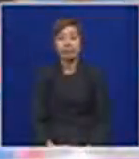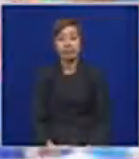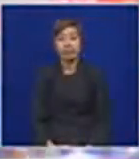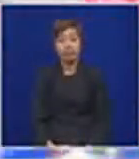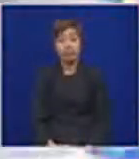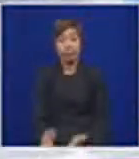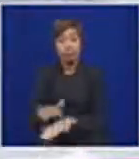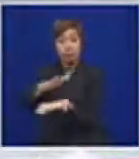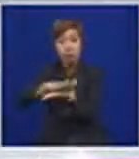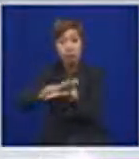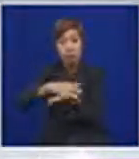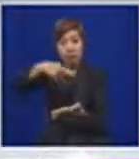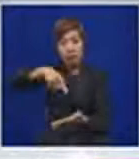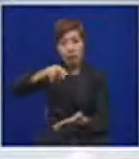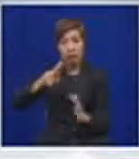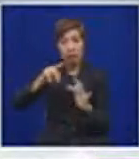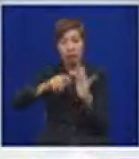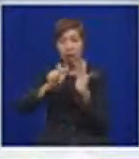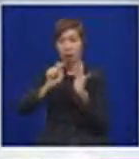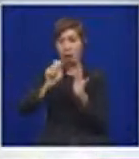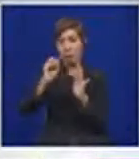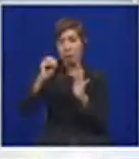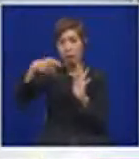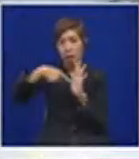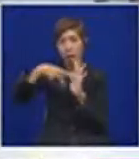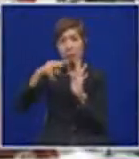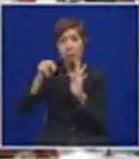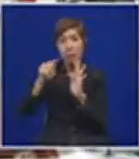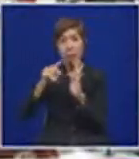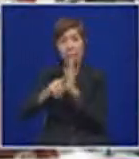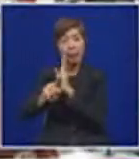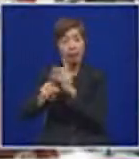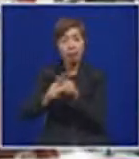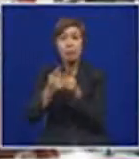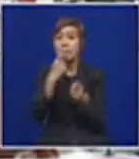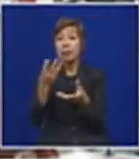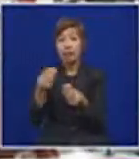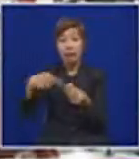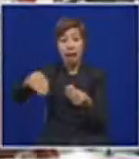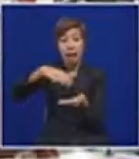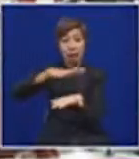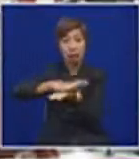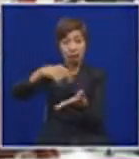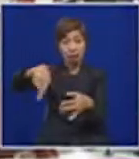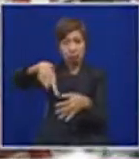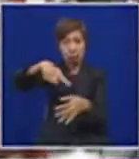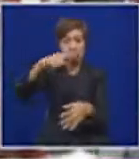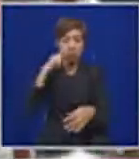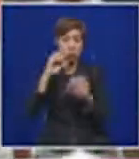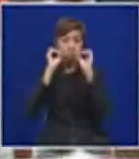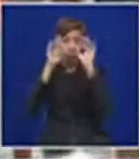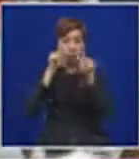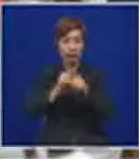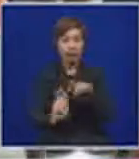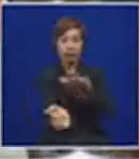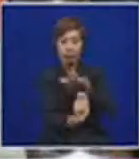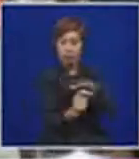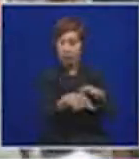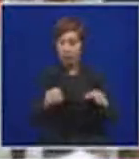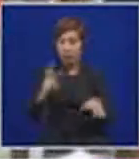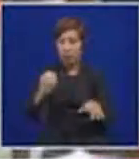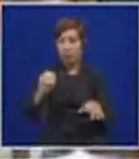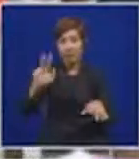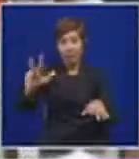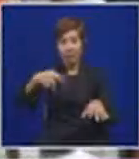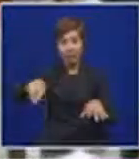ที่โรงเรียนพร้อมพันธ์วิทยาเขตดินแดงครูได้นำนักเด็กๆนักเรียนทั้งหลายตั้งแต่ชั้นอนุบาลจนถึงชั้นมัธยมศึกษาปีที่3ท